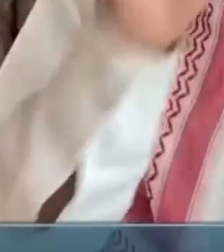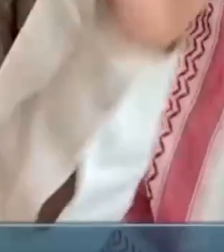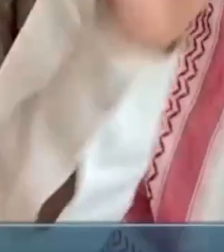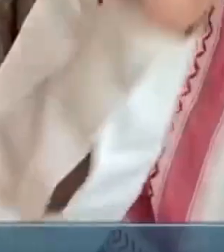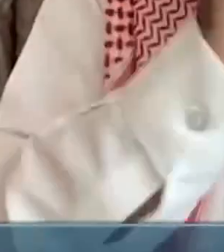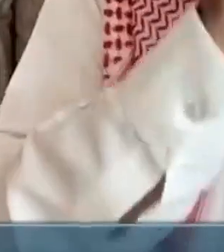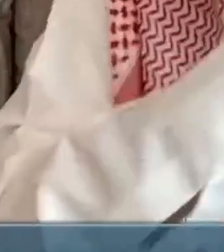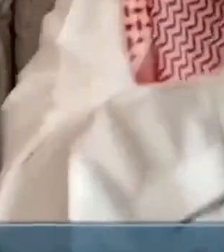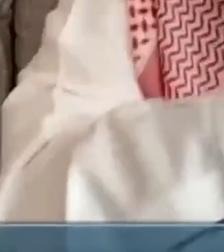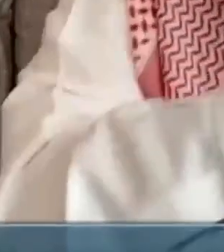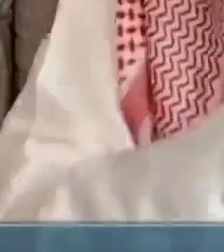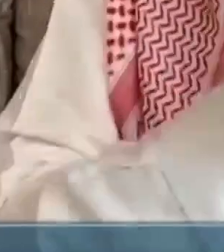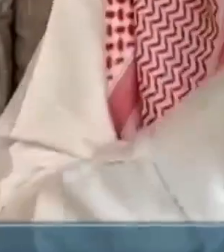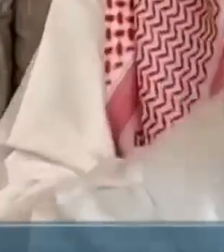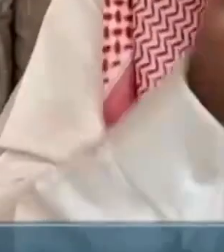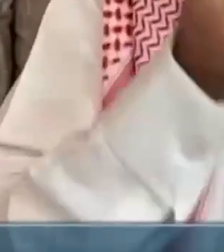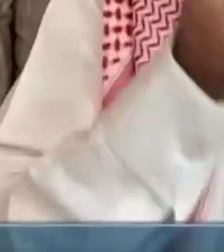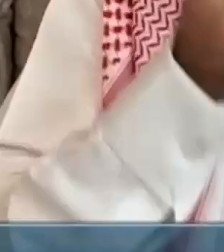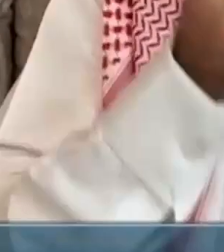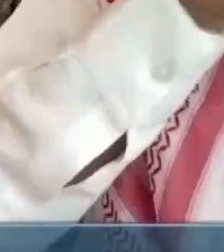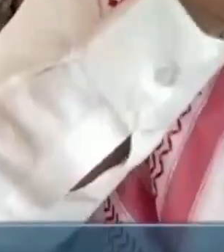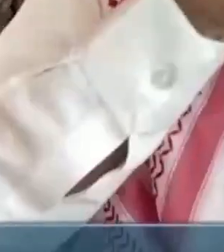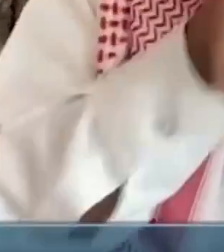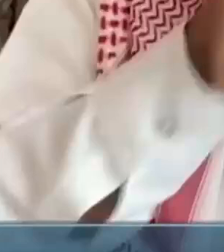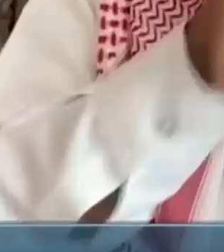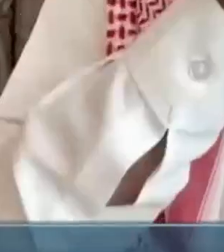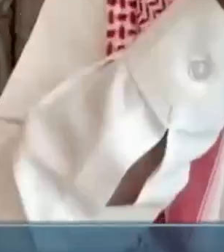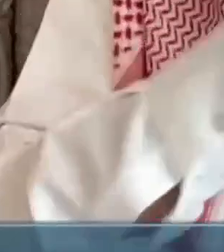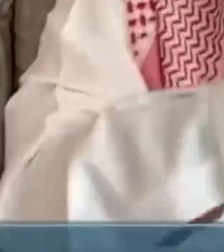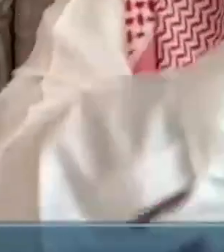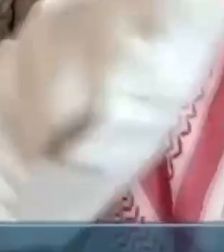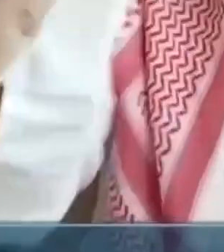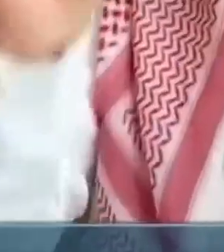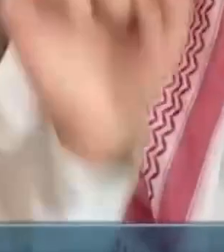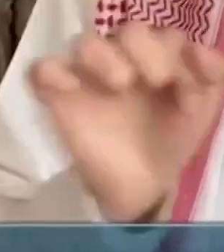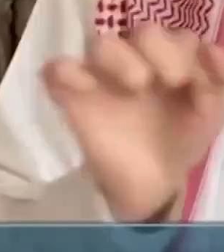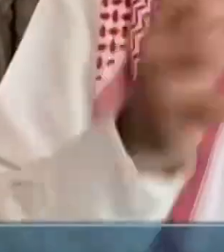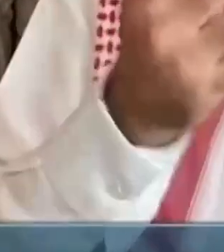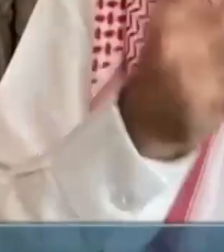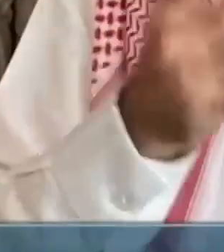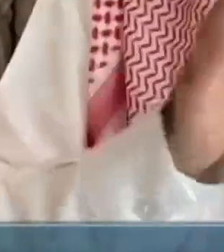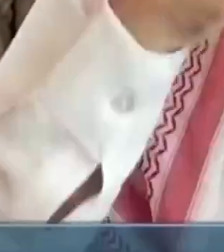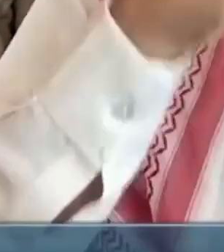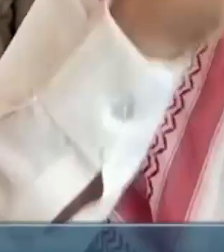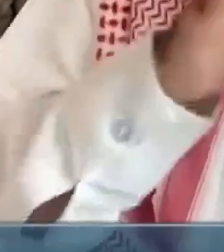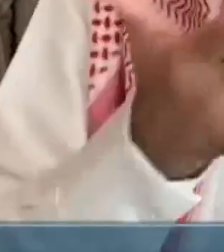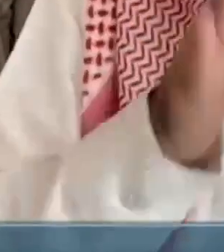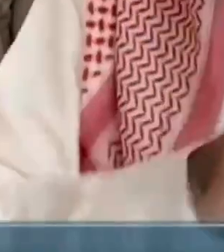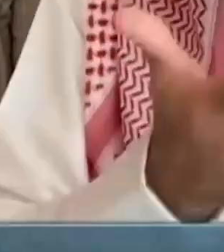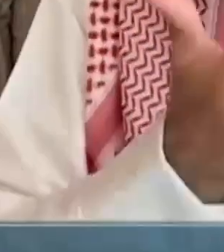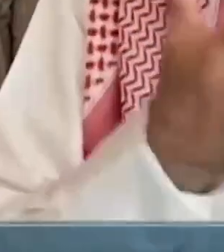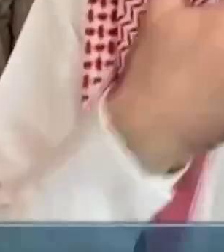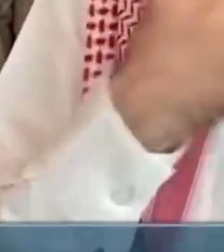وكذلك ايضا في الغرب وال في الشرق من الصم قد تختلف اشارات خاصه الثقافيه